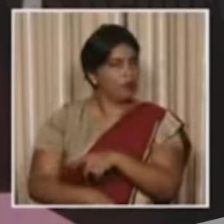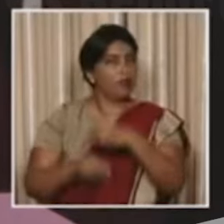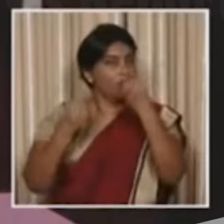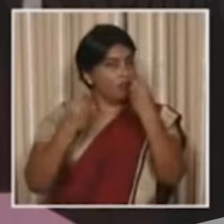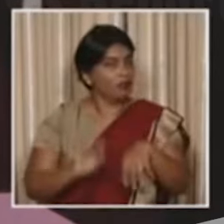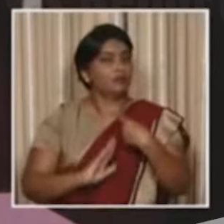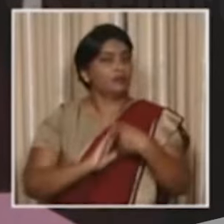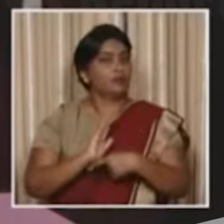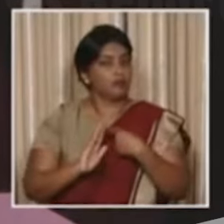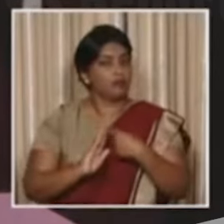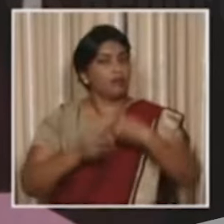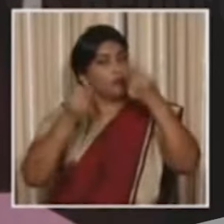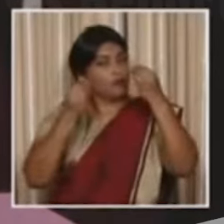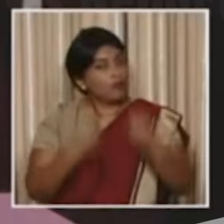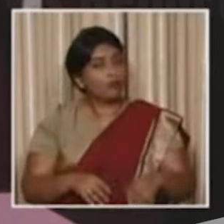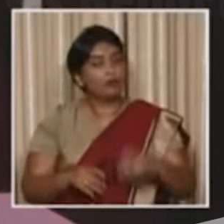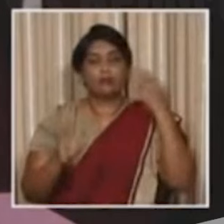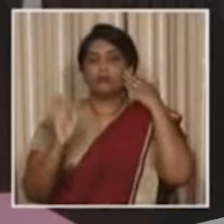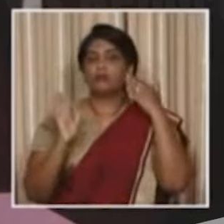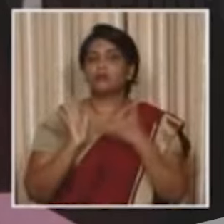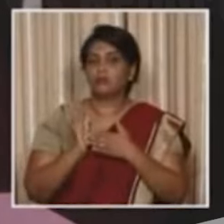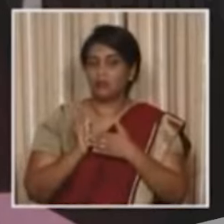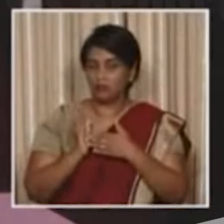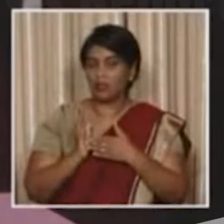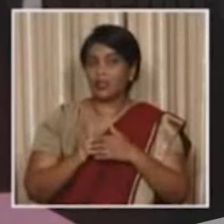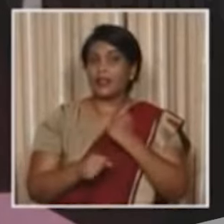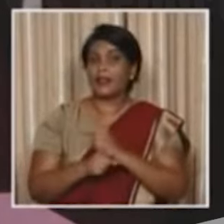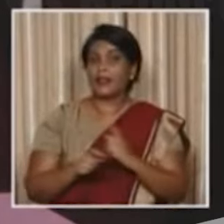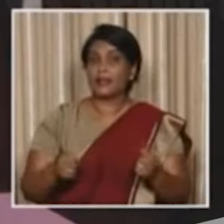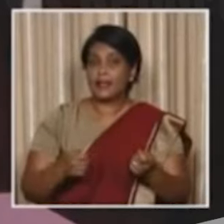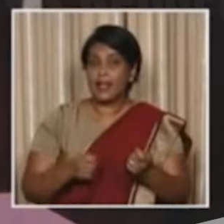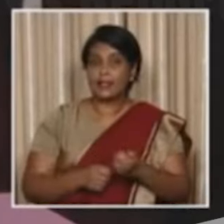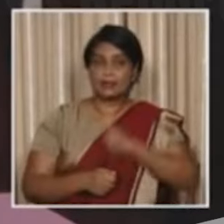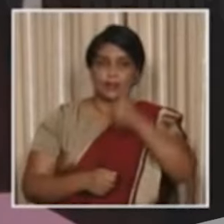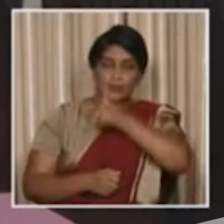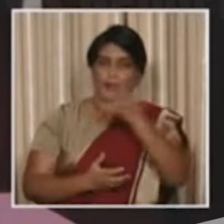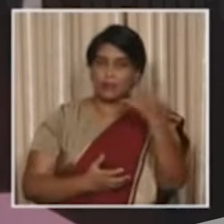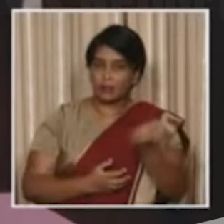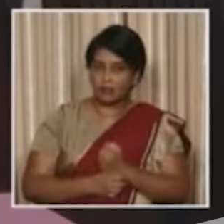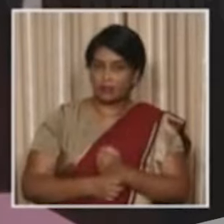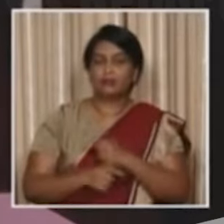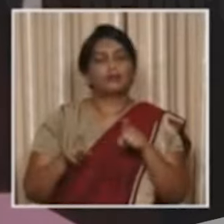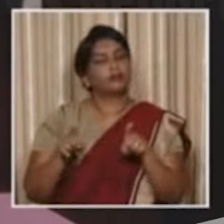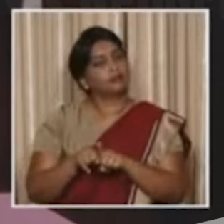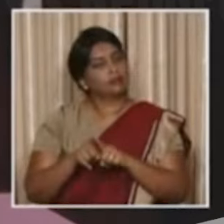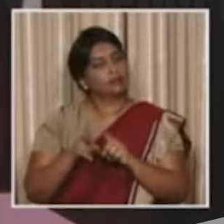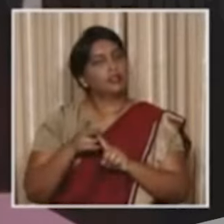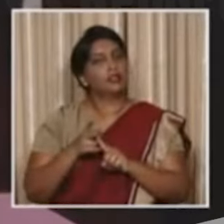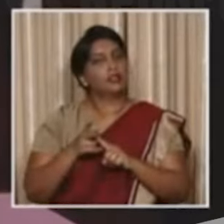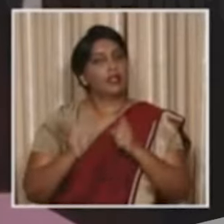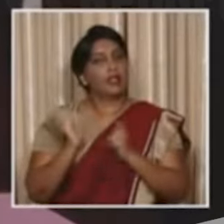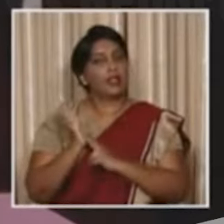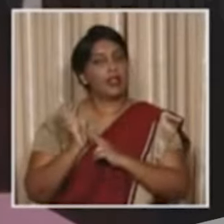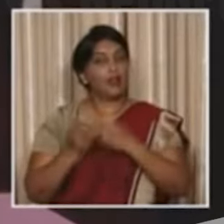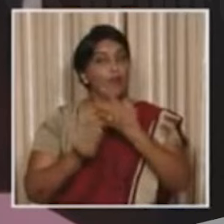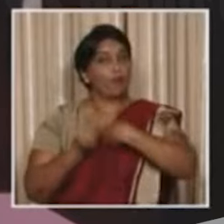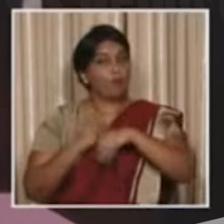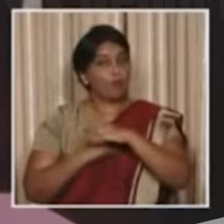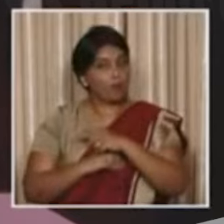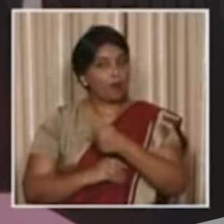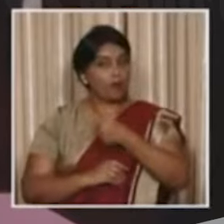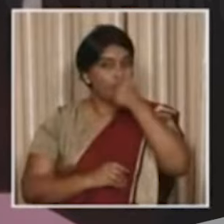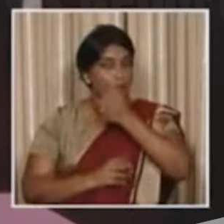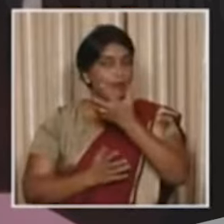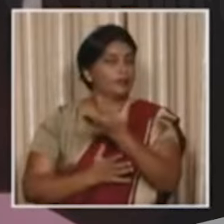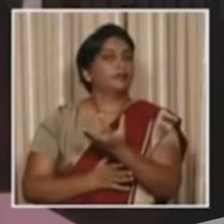රටේ බංකොලොත් භාවය තුල ගෑස් වලිනුත් ගැහුවා. ඒ වගේම නැනෝ පොහොරත්